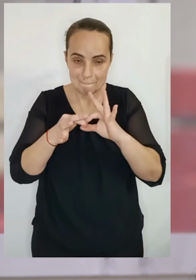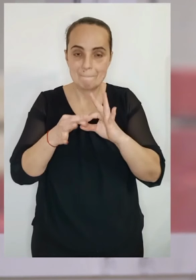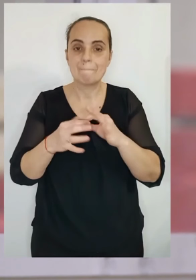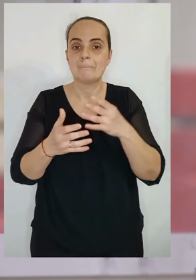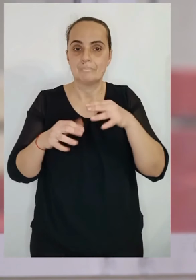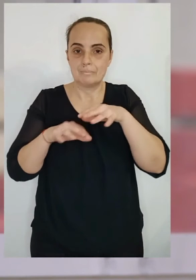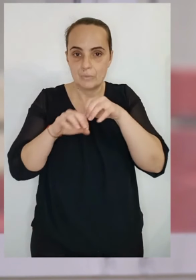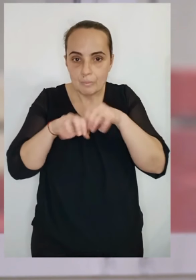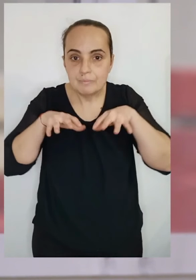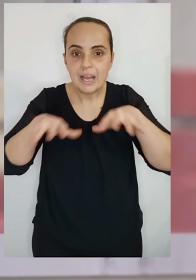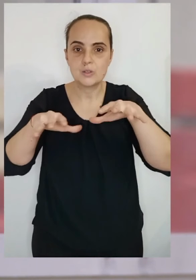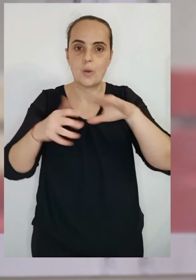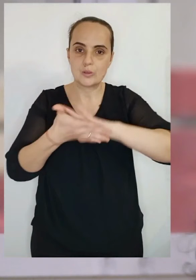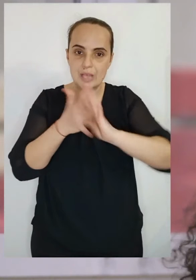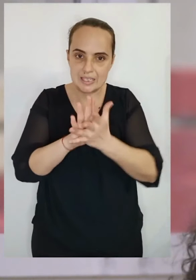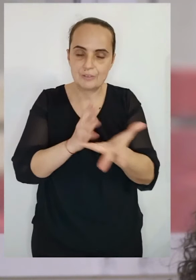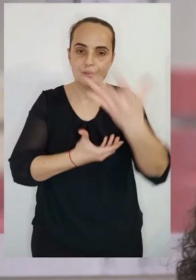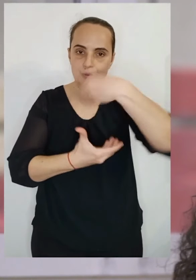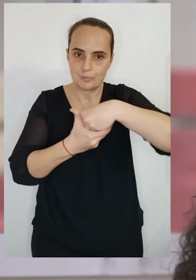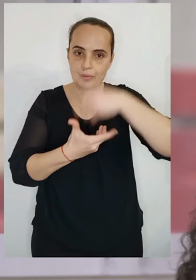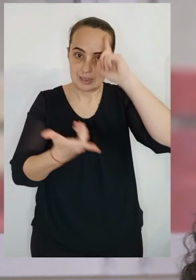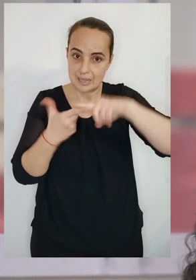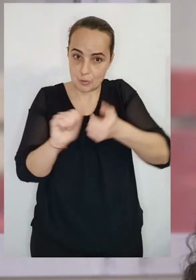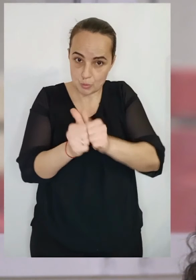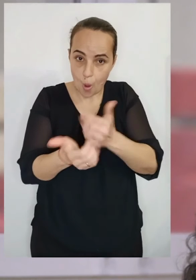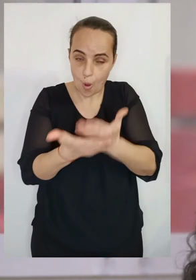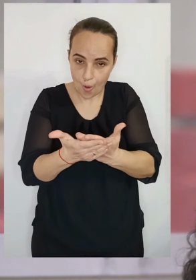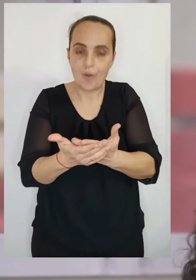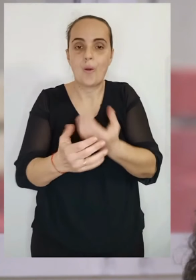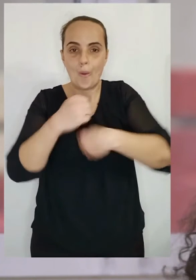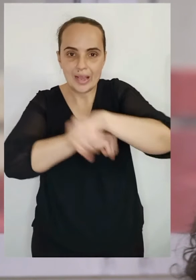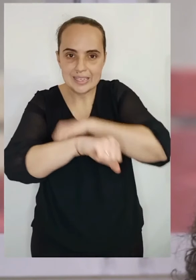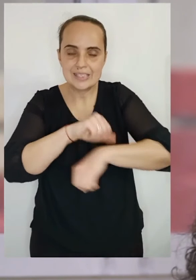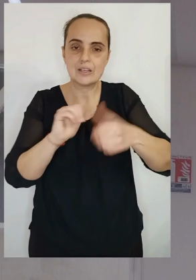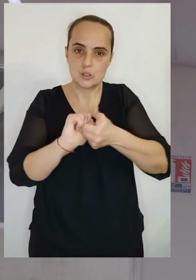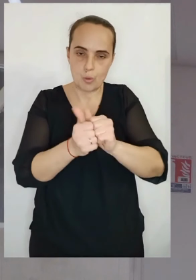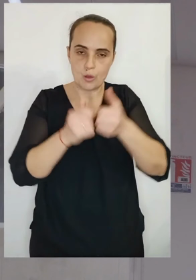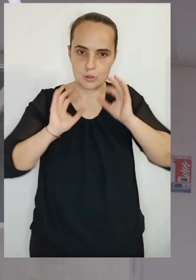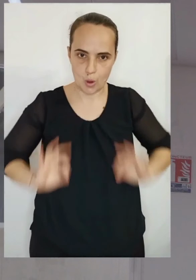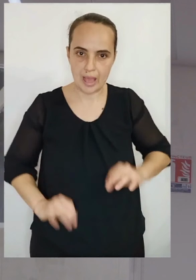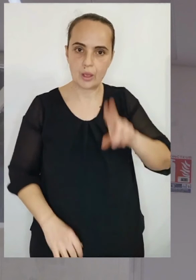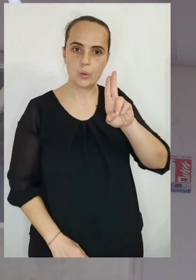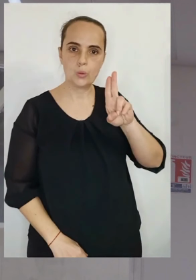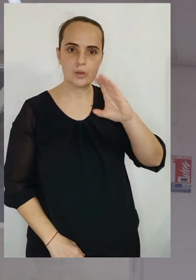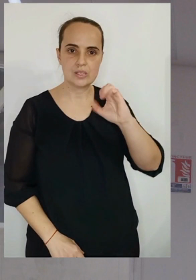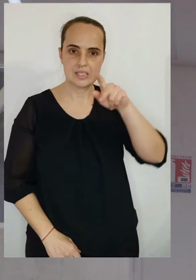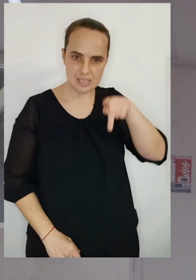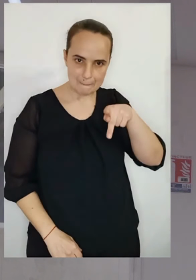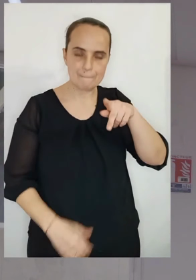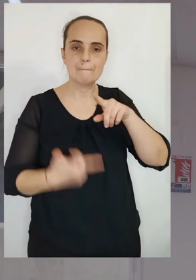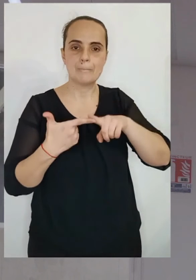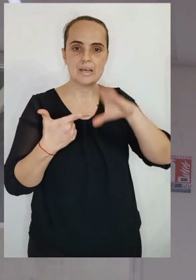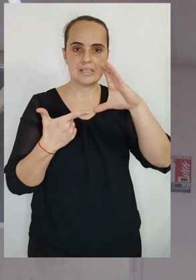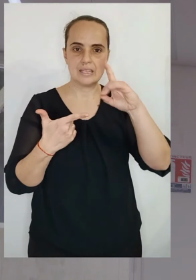dans l'école, le tissu associatif sportif. Et l'association, effectivement, de l'école, du sport scolaire, c'est l'UCEP. Et pour le coup, il y a le GDOS et l'UCEP